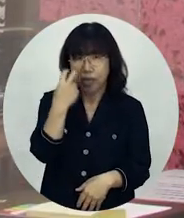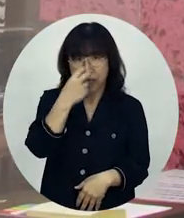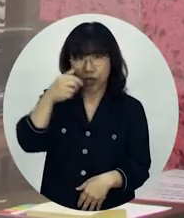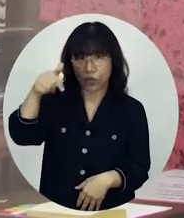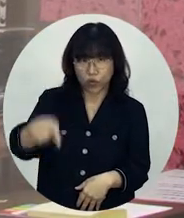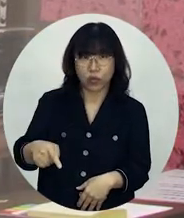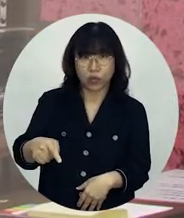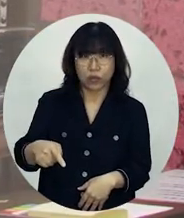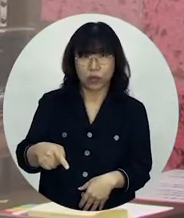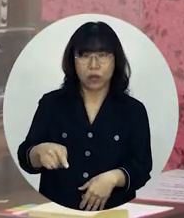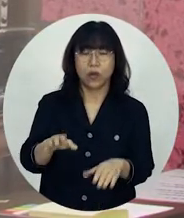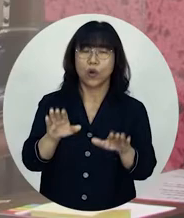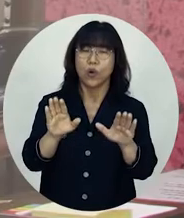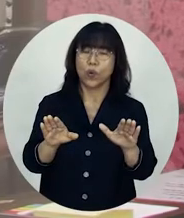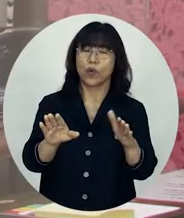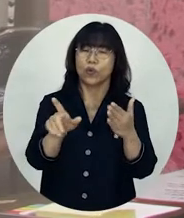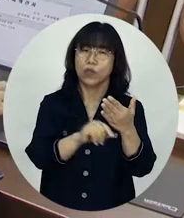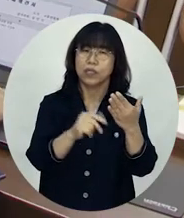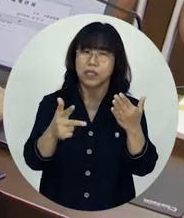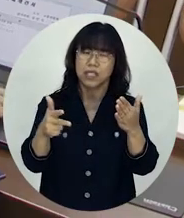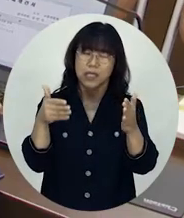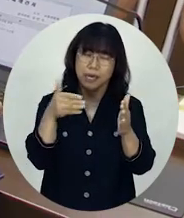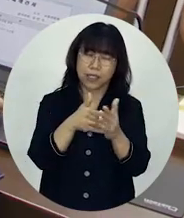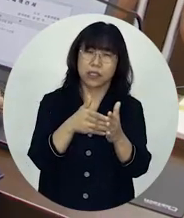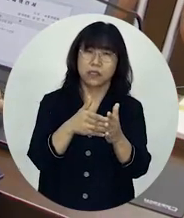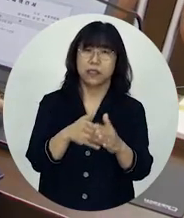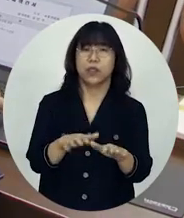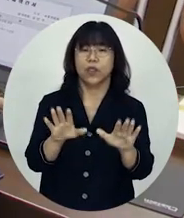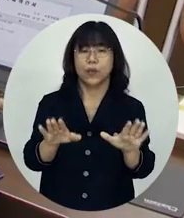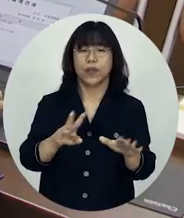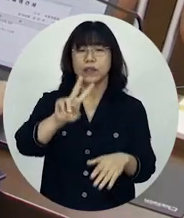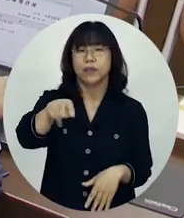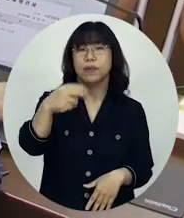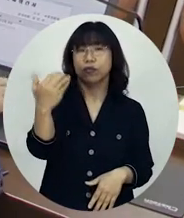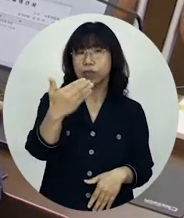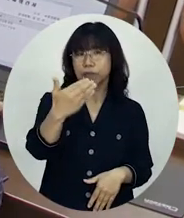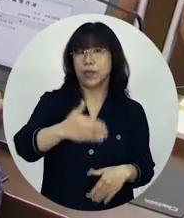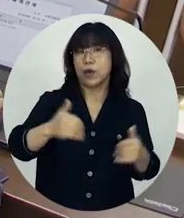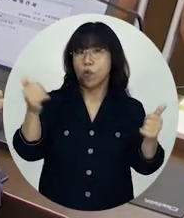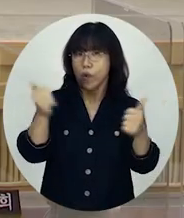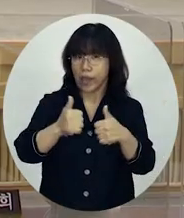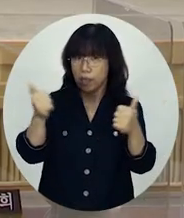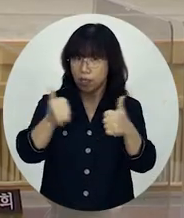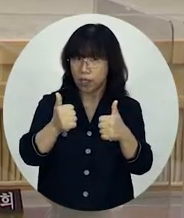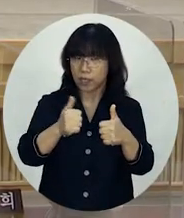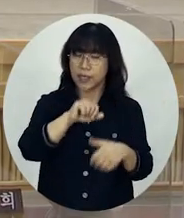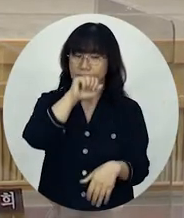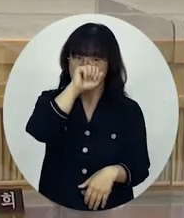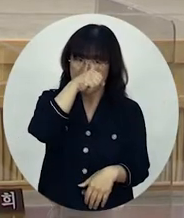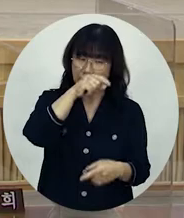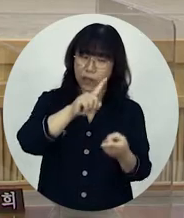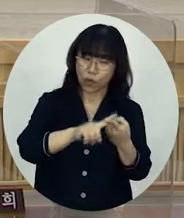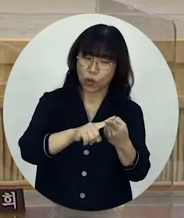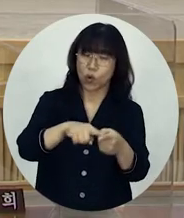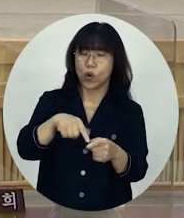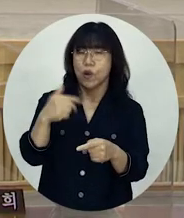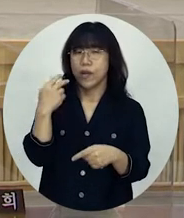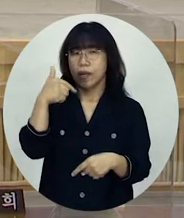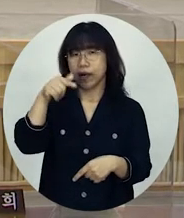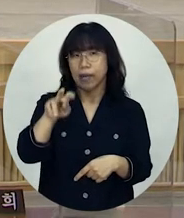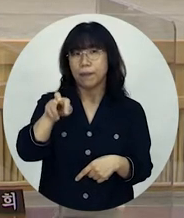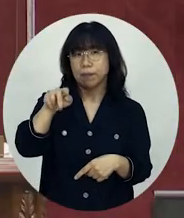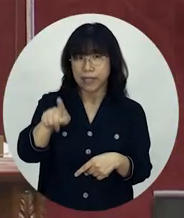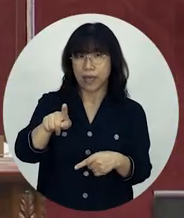위원회별로 오는 7일까지 진행됩니다 한편 이번 제290회 제1차 정례회는 예산안심의와